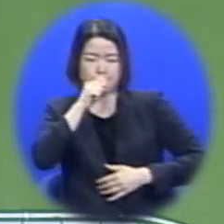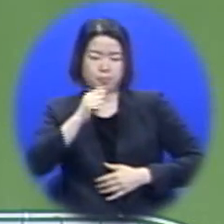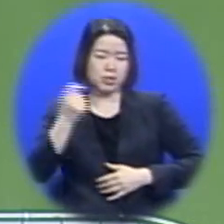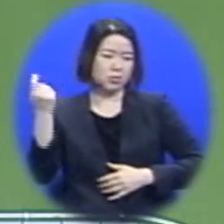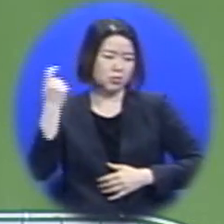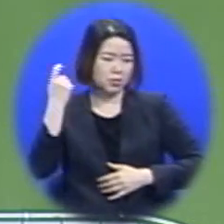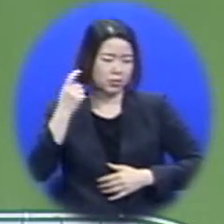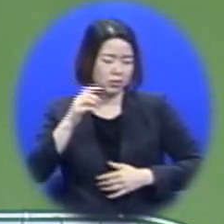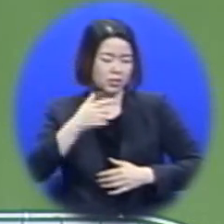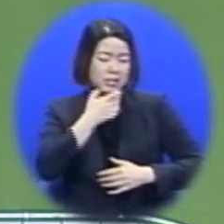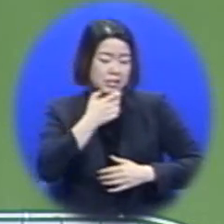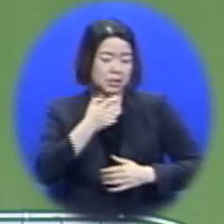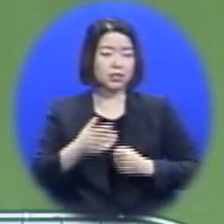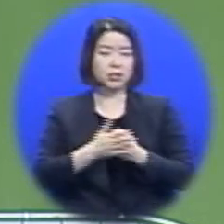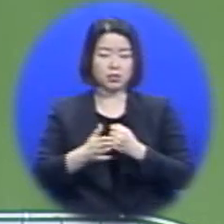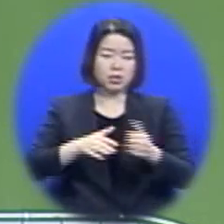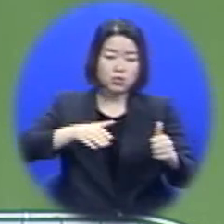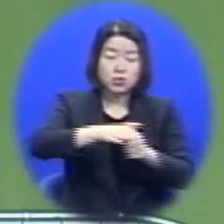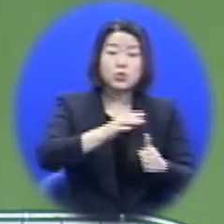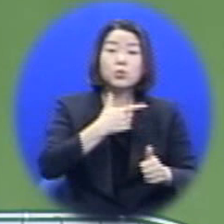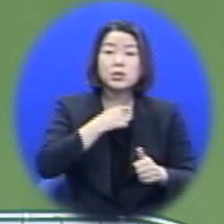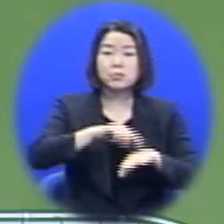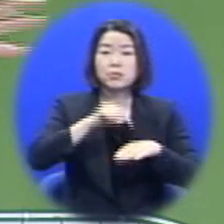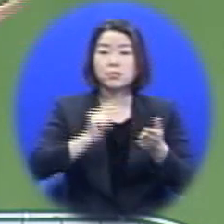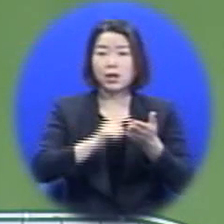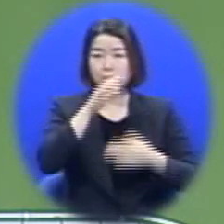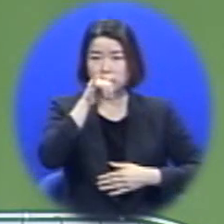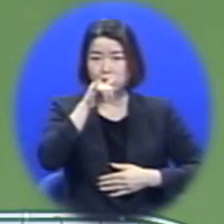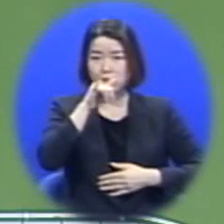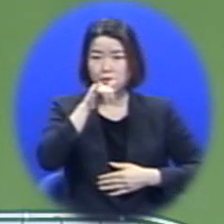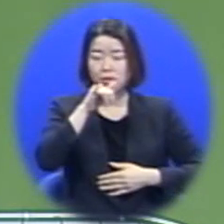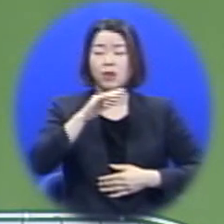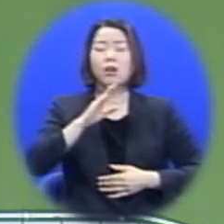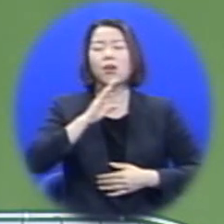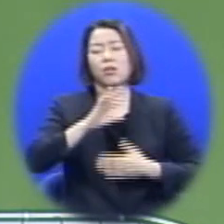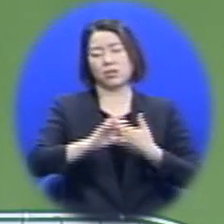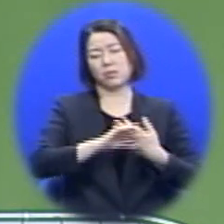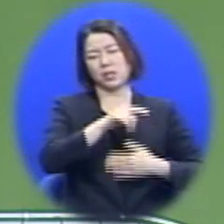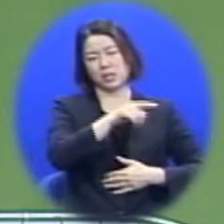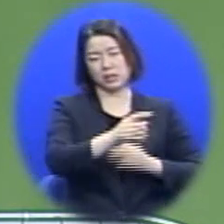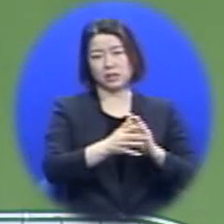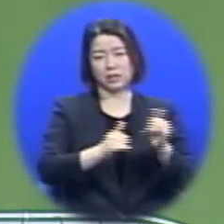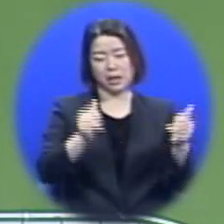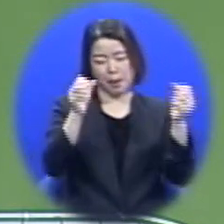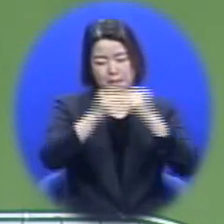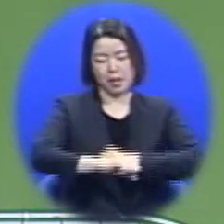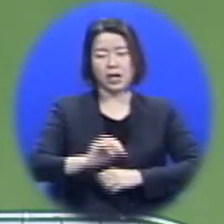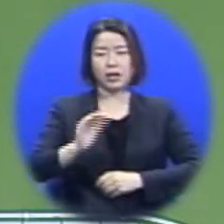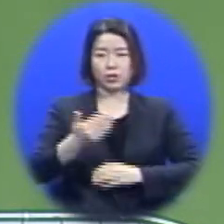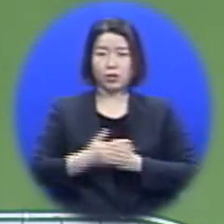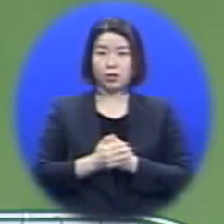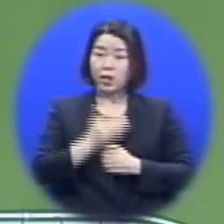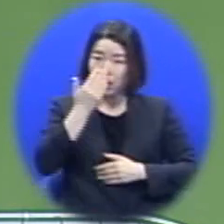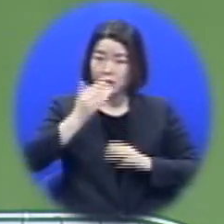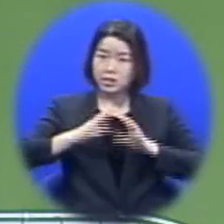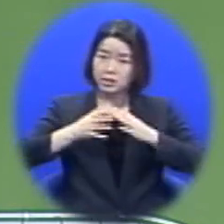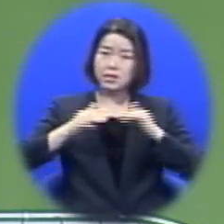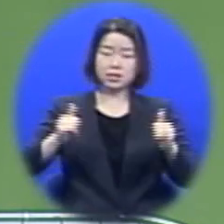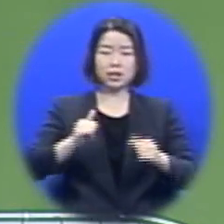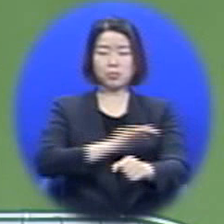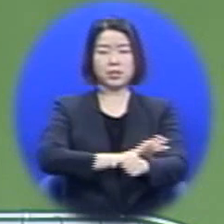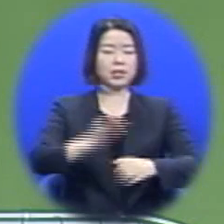생각이 들잖아요. 그러면 그는 망해버립니다. 이스라엘 백성이 정말 들어야